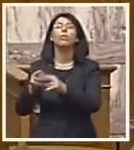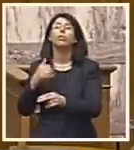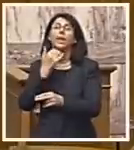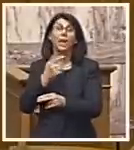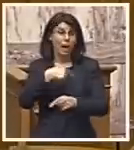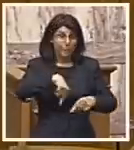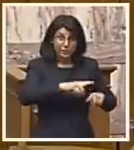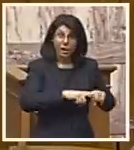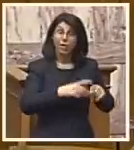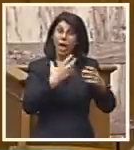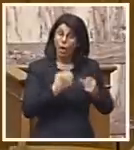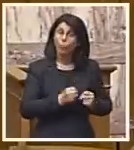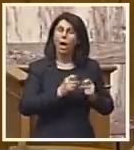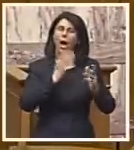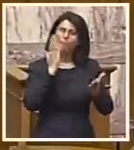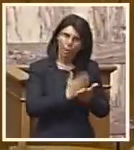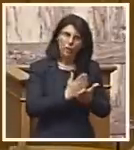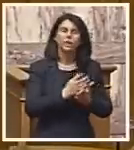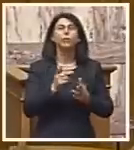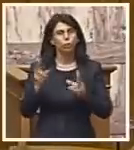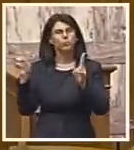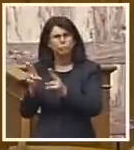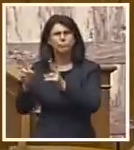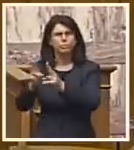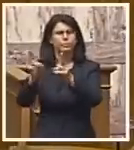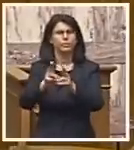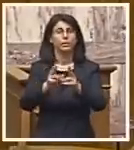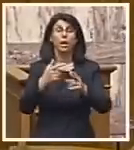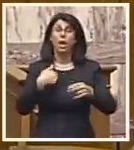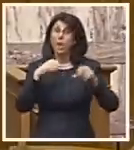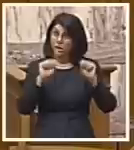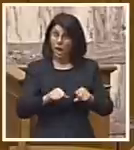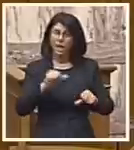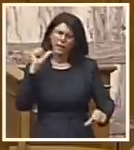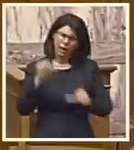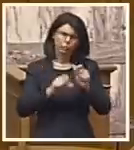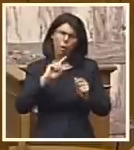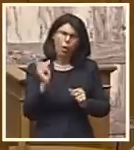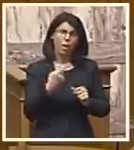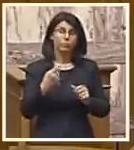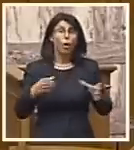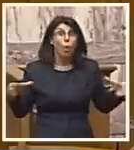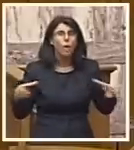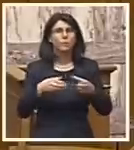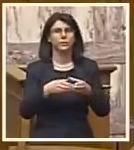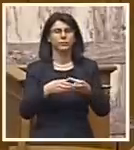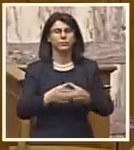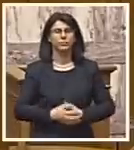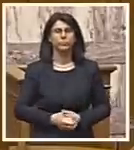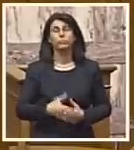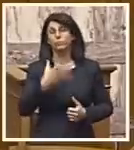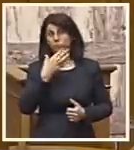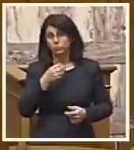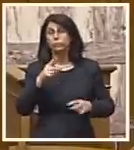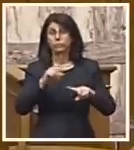εμείς οι Έλληνες αυτό που απαιτείται. Ναι, να τα αλλάξουμε όλα. και όλοι μαζί. Γιατί η Ελλάδα